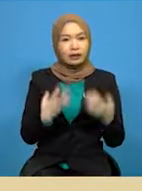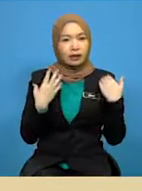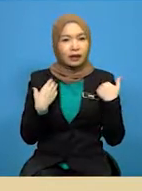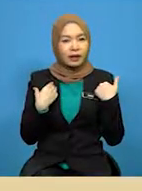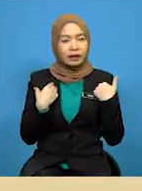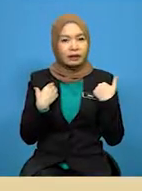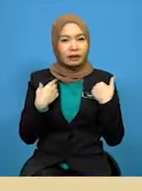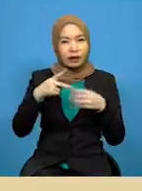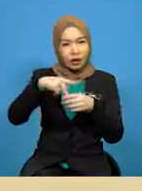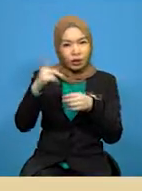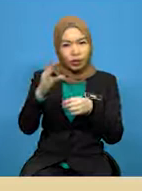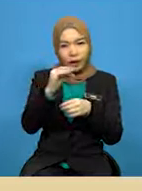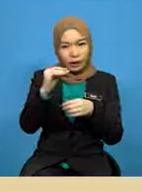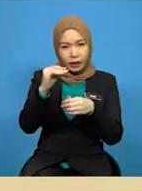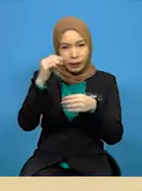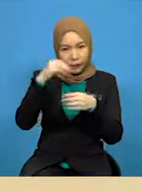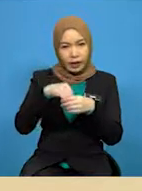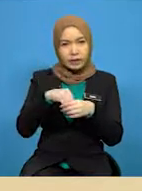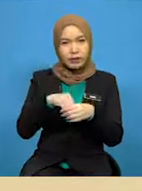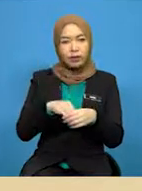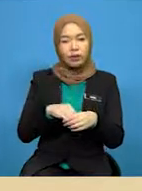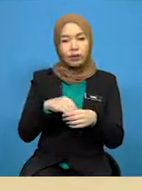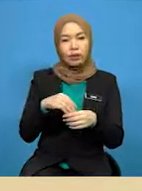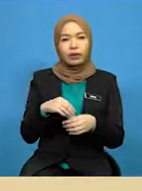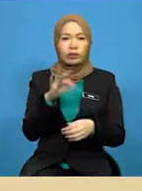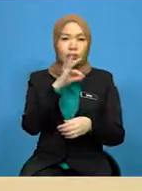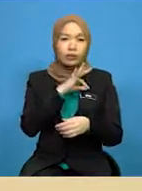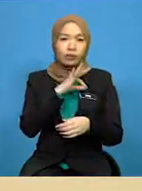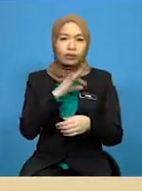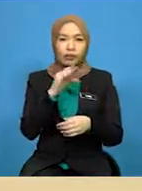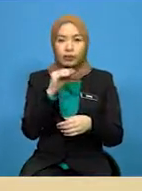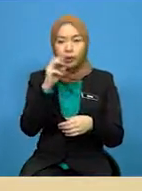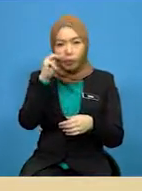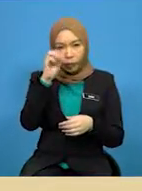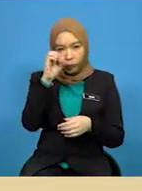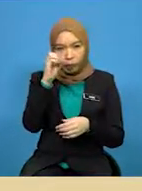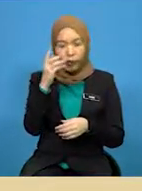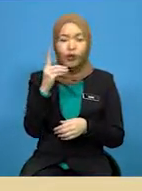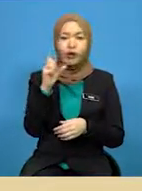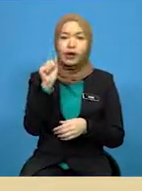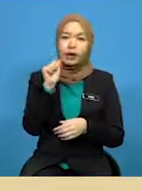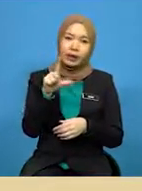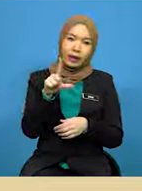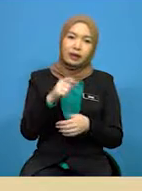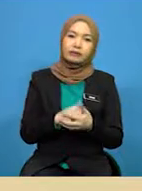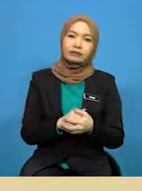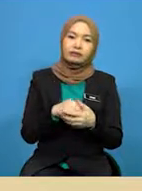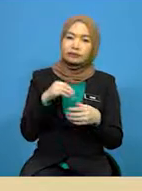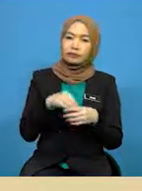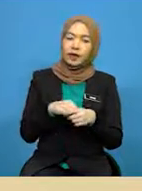wang masuk dan aliran keluar modal yang dilakukan oleh sesebuah negara dengan negara lain dalam tempoh